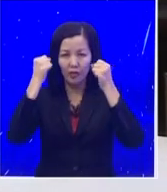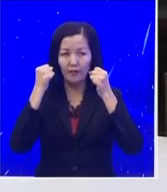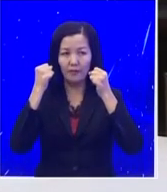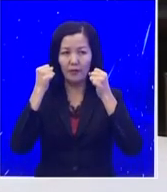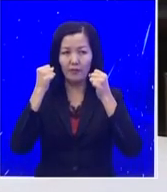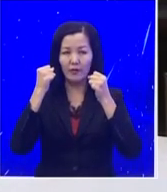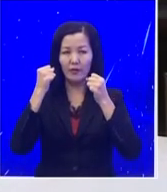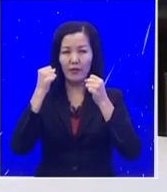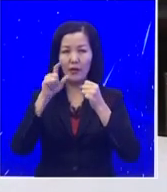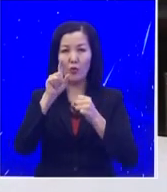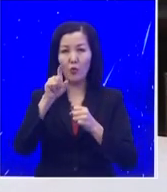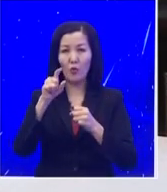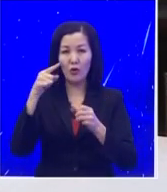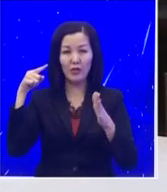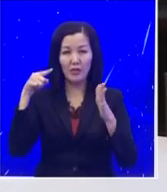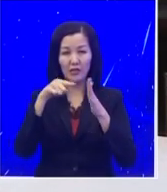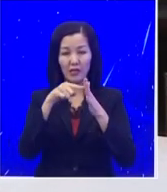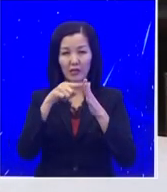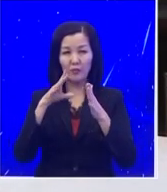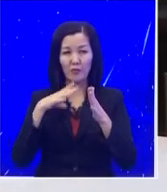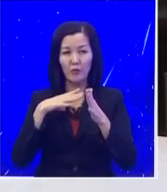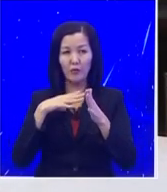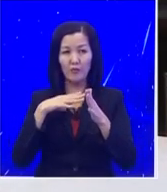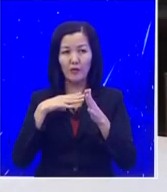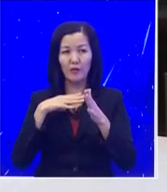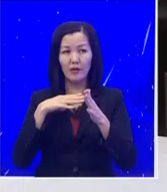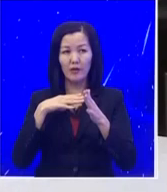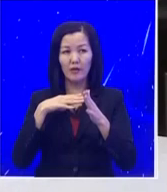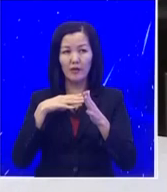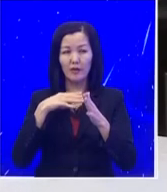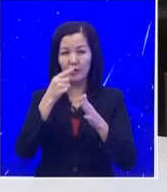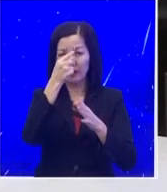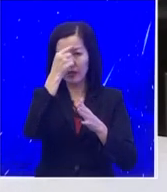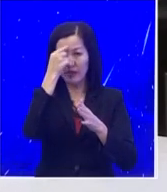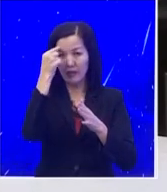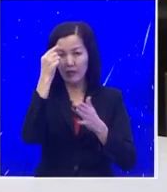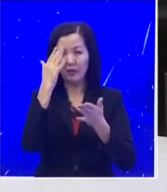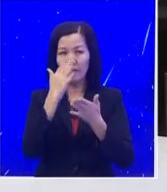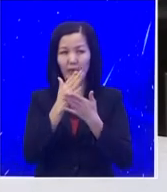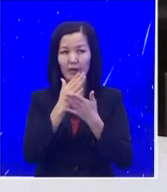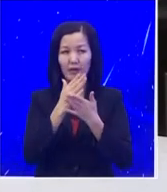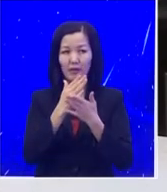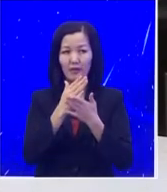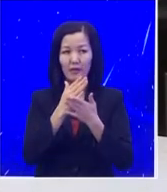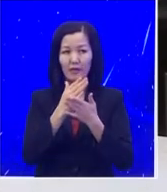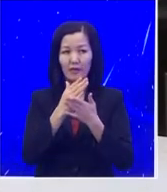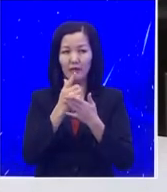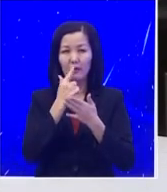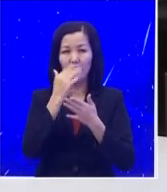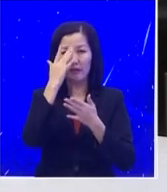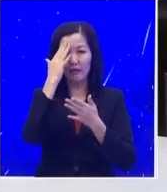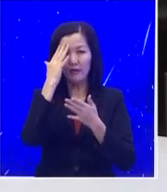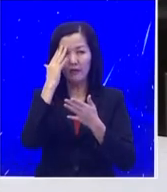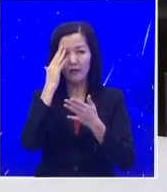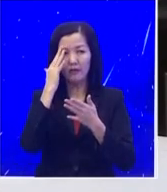Сон кесіп өтіп, минаның асқылықсы, мұны жүріп. Қана-қана екен, лейтінен